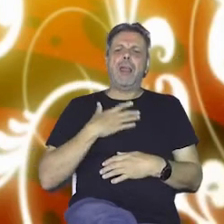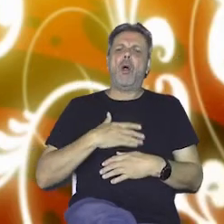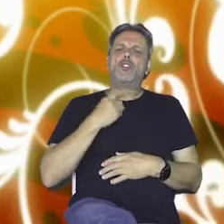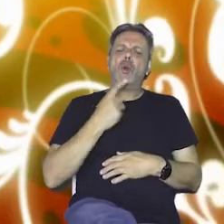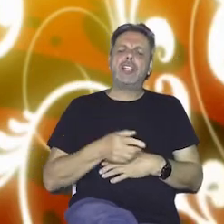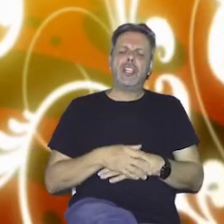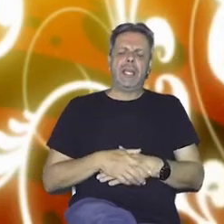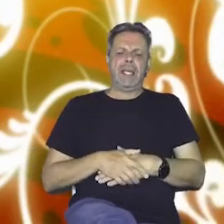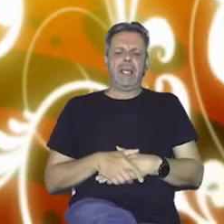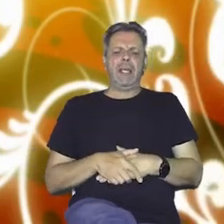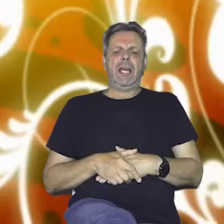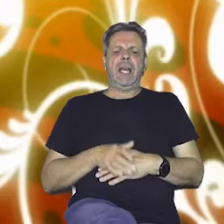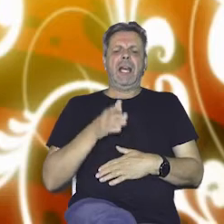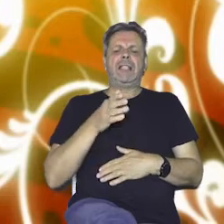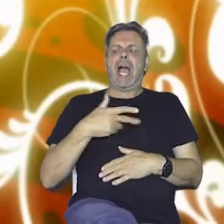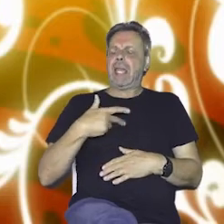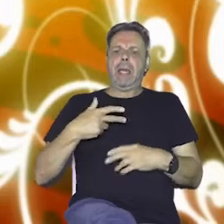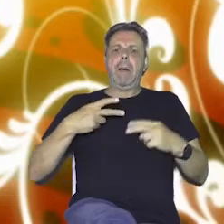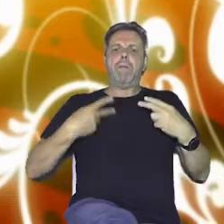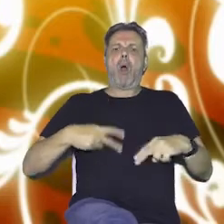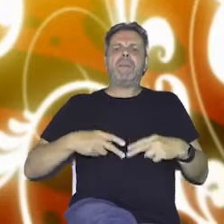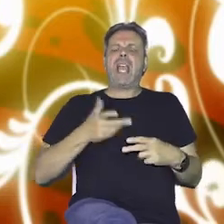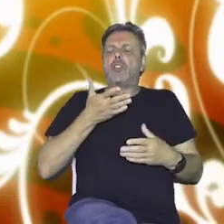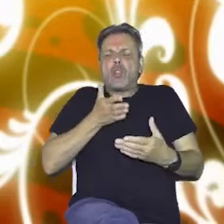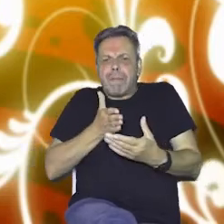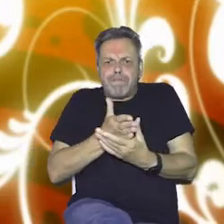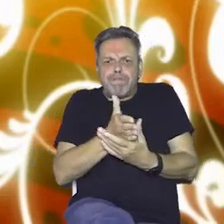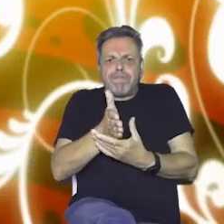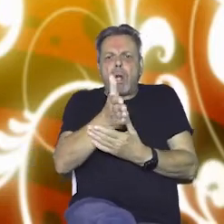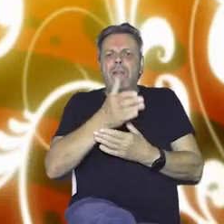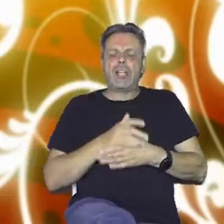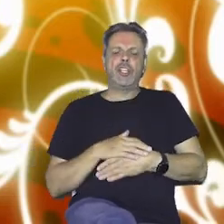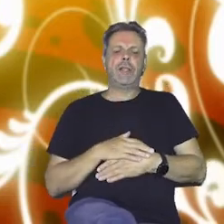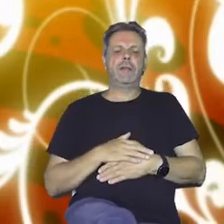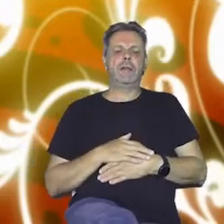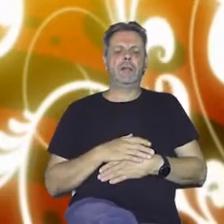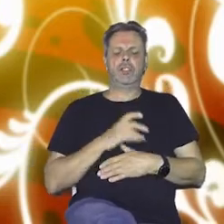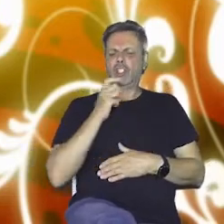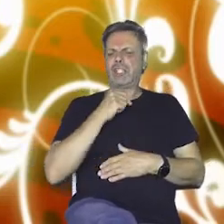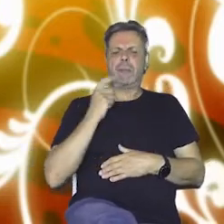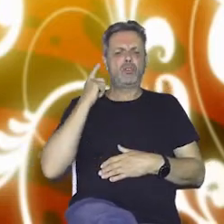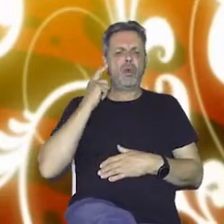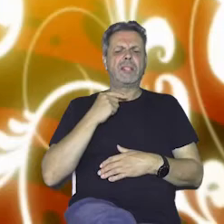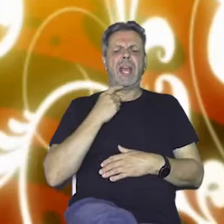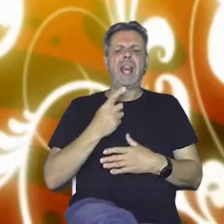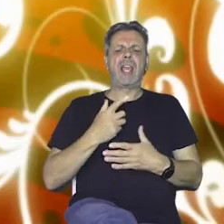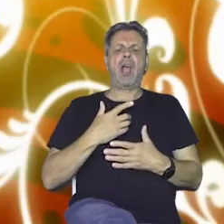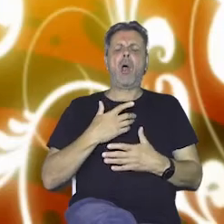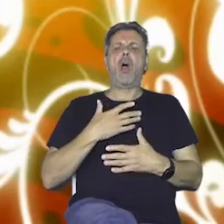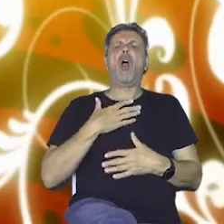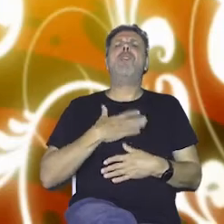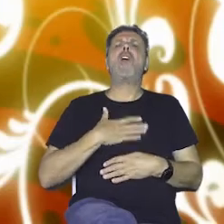da taj bojim se, to se provlači. Čak sam nekad čula da je rekao samo volim te.